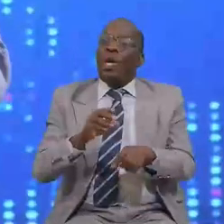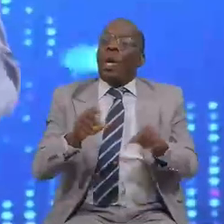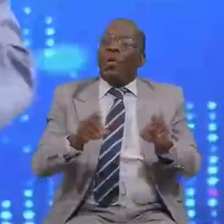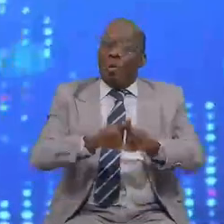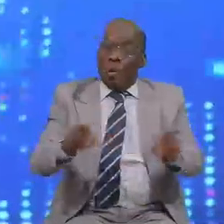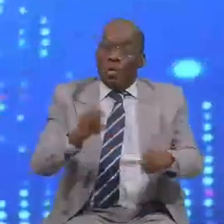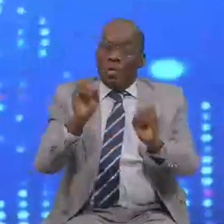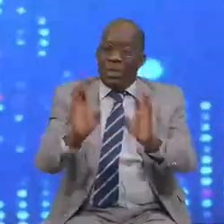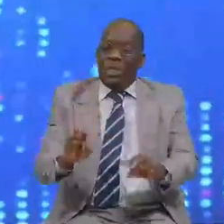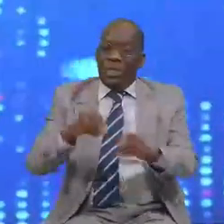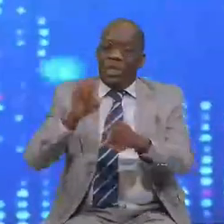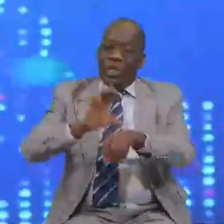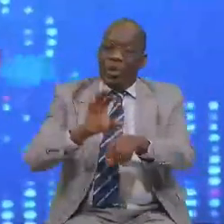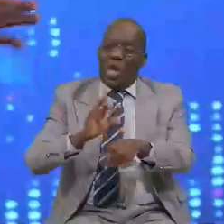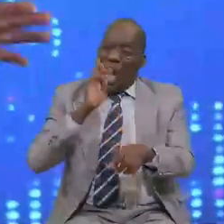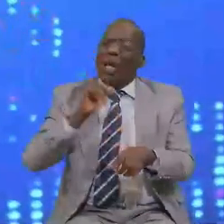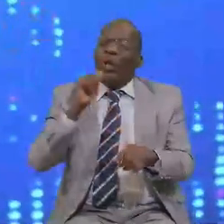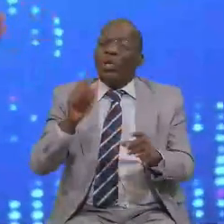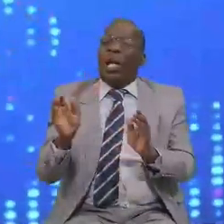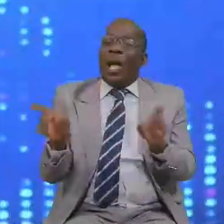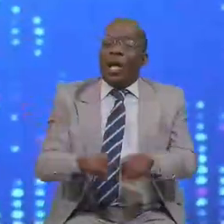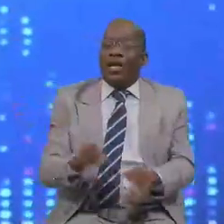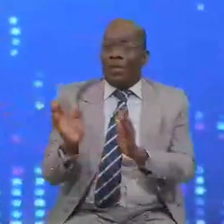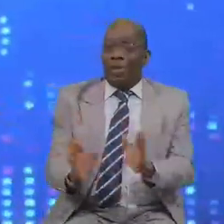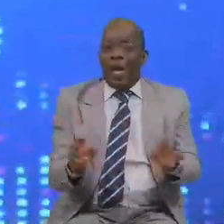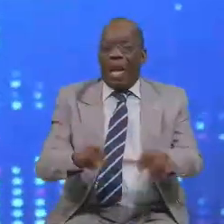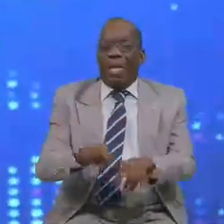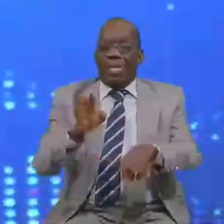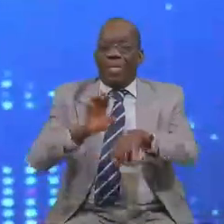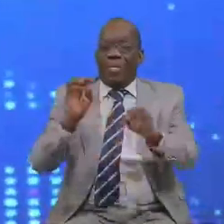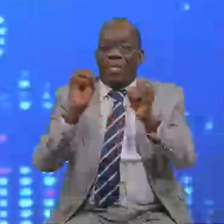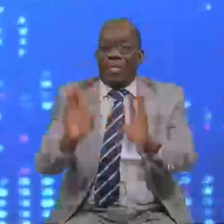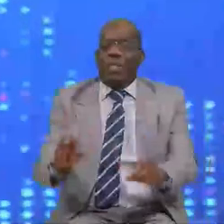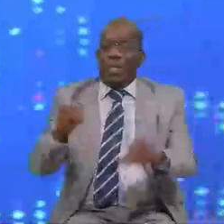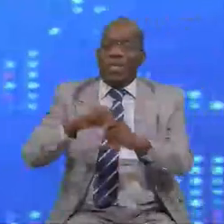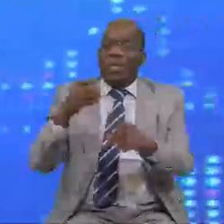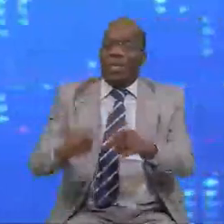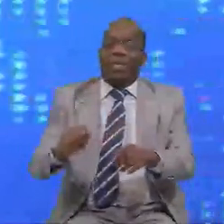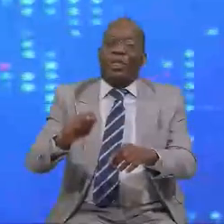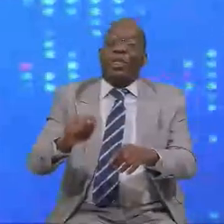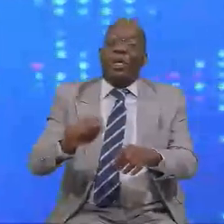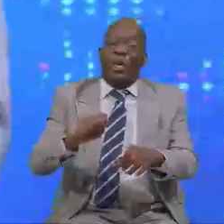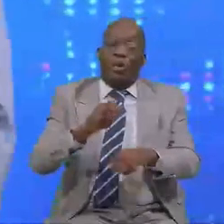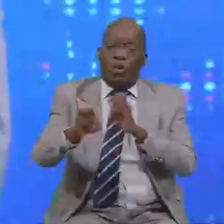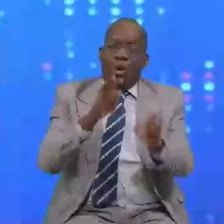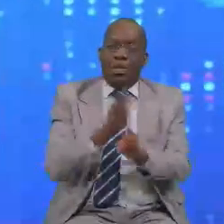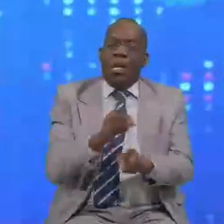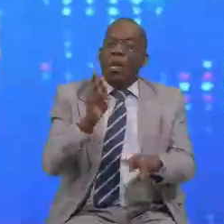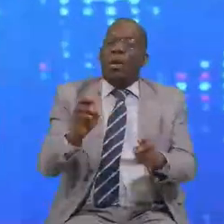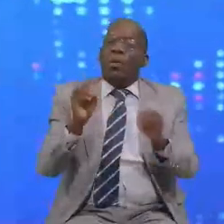monde. Il y a des gestionnaires du monde. Ceux-là qui dirigent, ceux qui gèrent et ceux qui